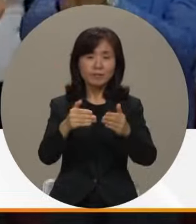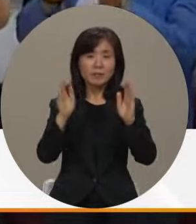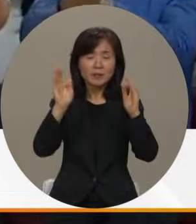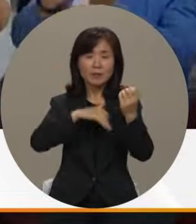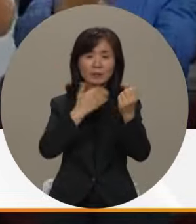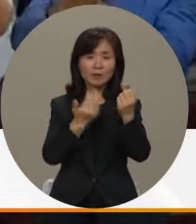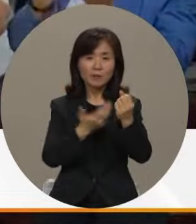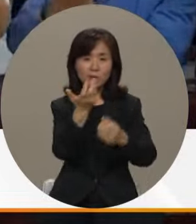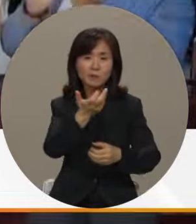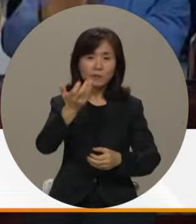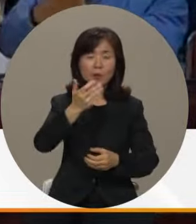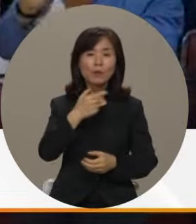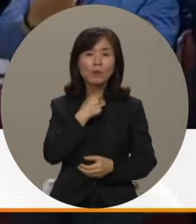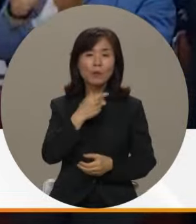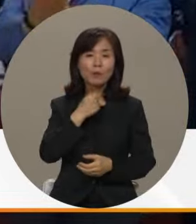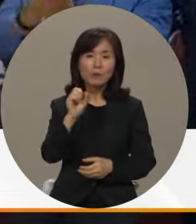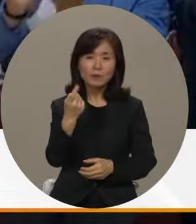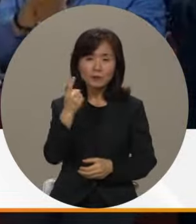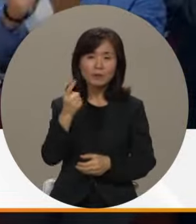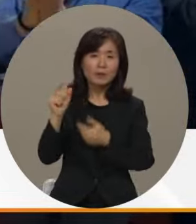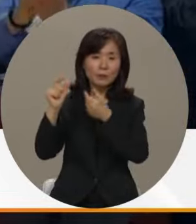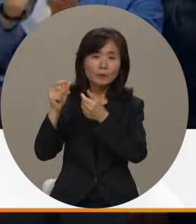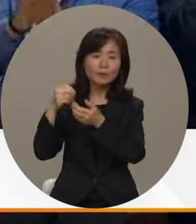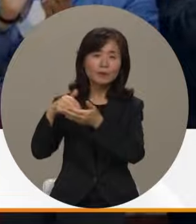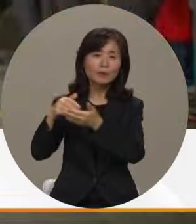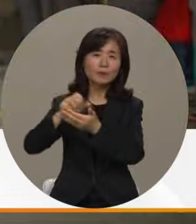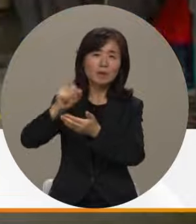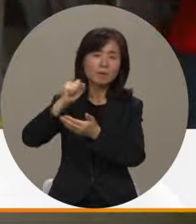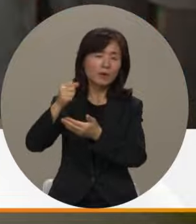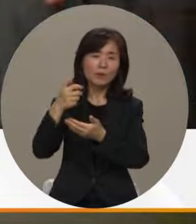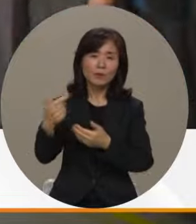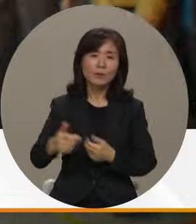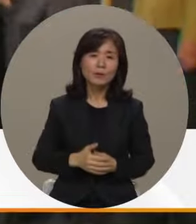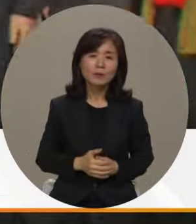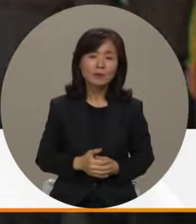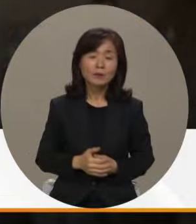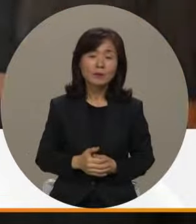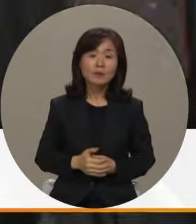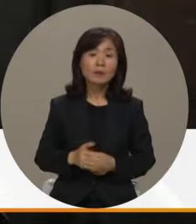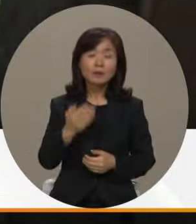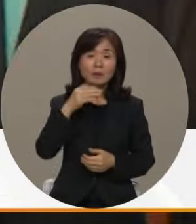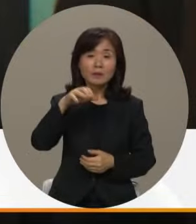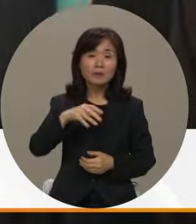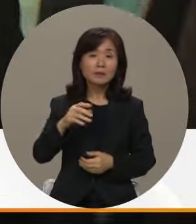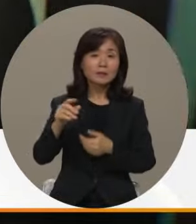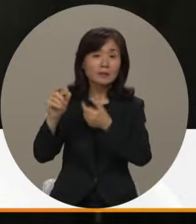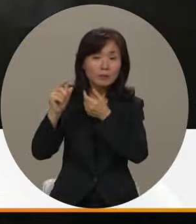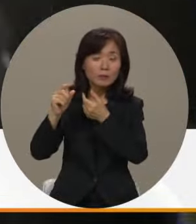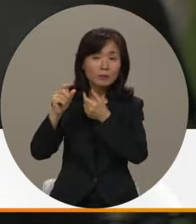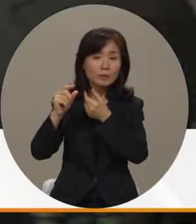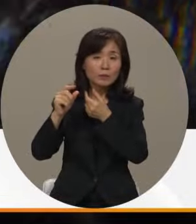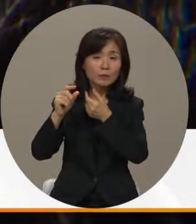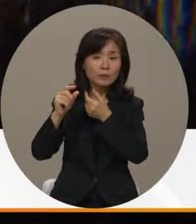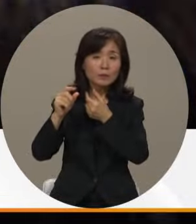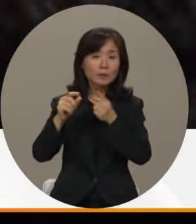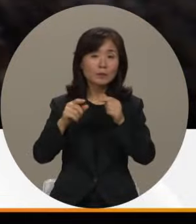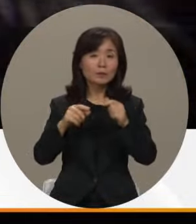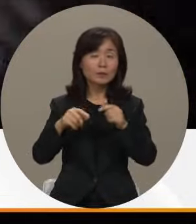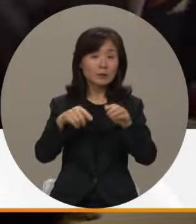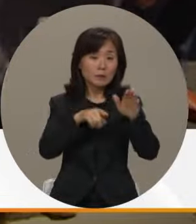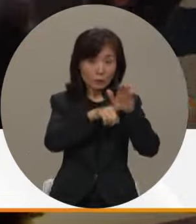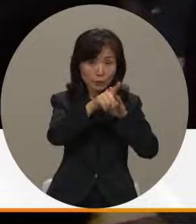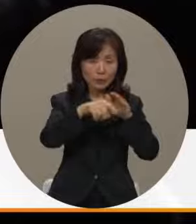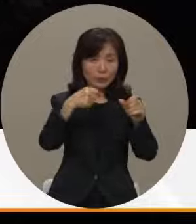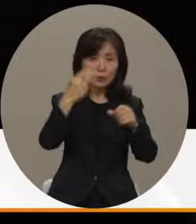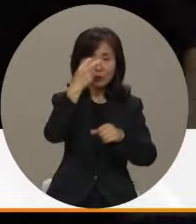신장에 대한 요구가 커진 것이 원인으로 꼽힙니다. 서울에선 특히 진보 교육감들의 잇따른 중도 사퇴로 혁신